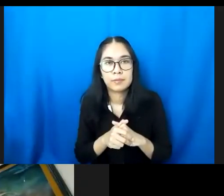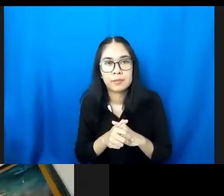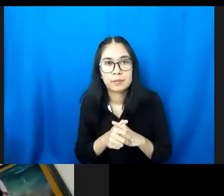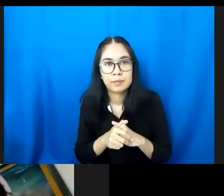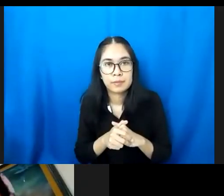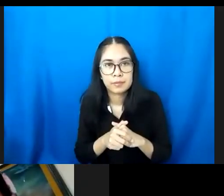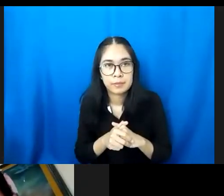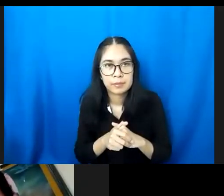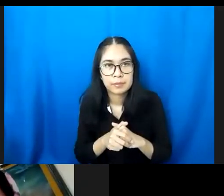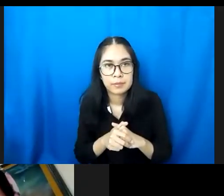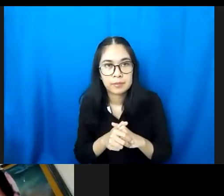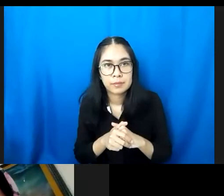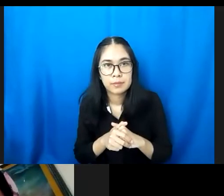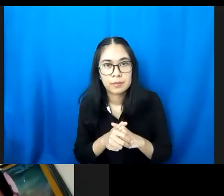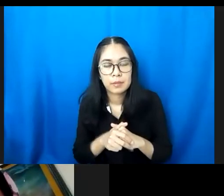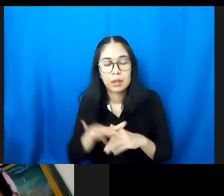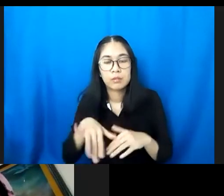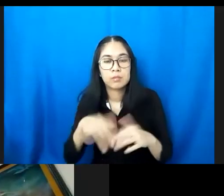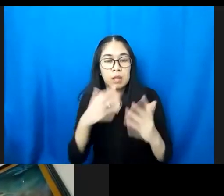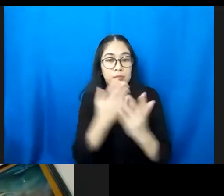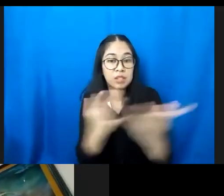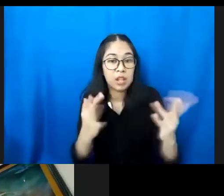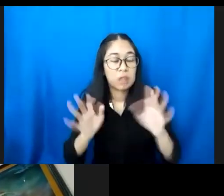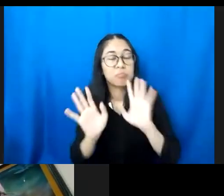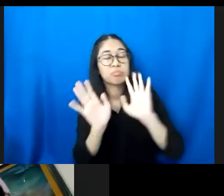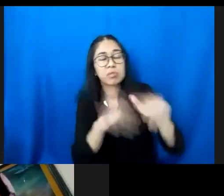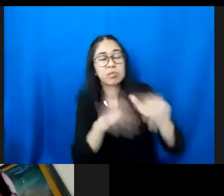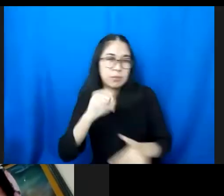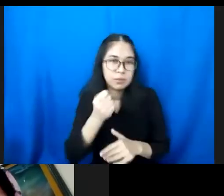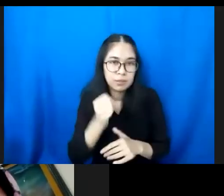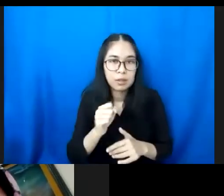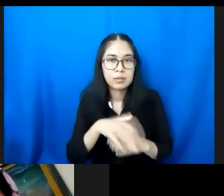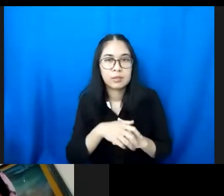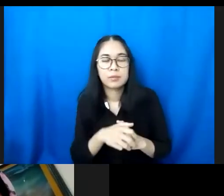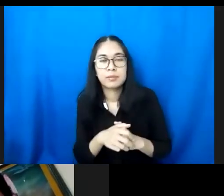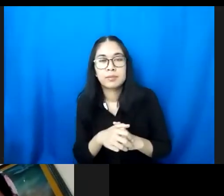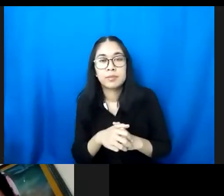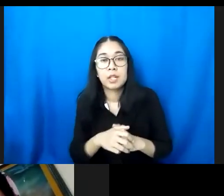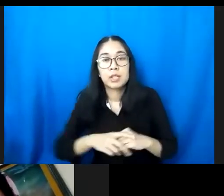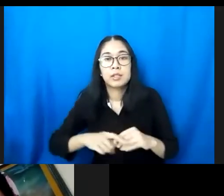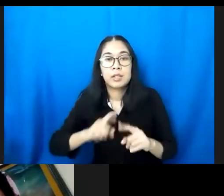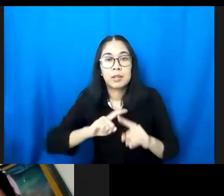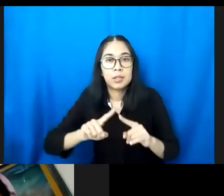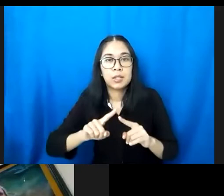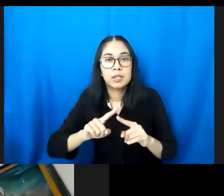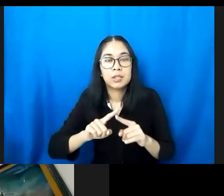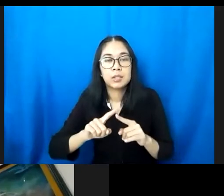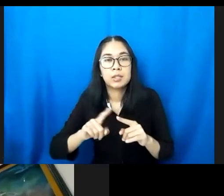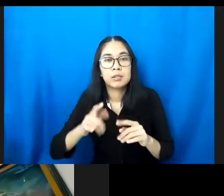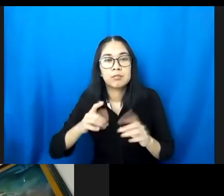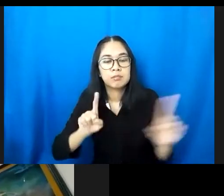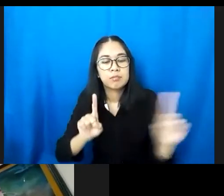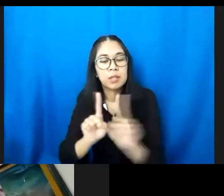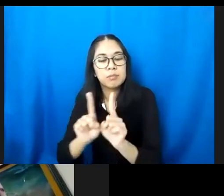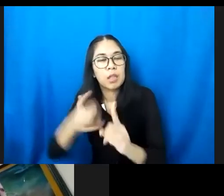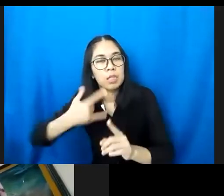kita tidak bisa membiarkan masyarakat begitu saja, hanya mungkin sekali sentuh, tapi kita harus terus melakukan pendampingan seperti itu,